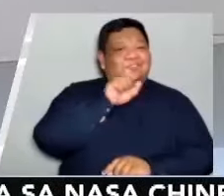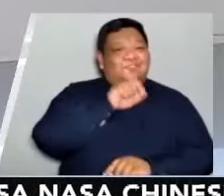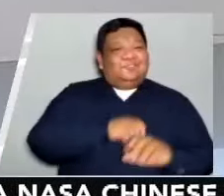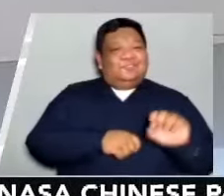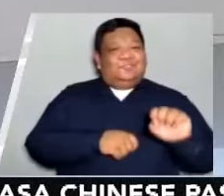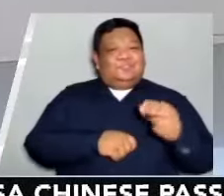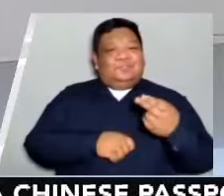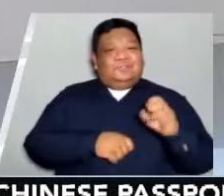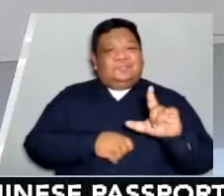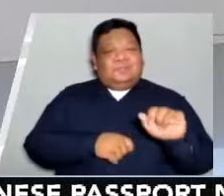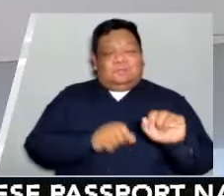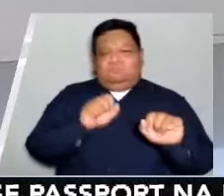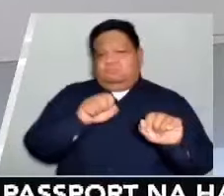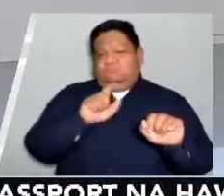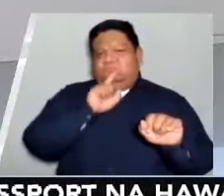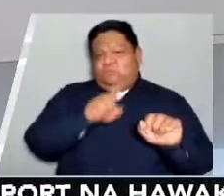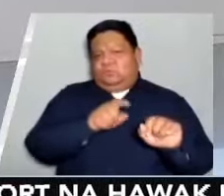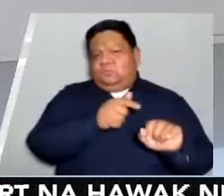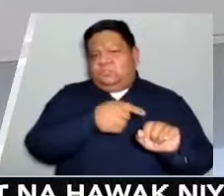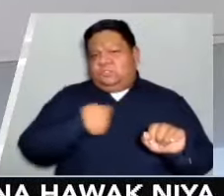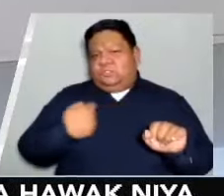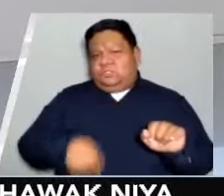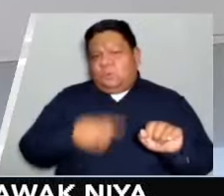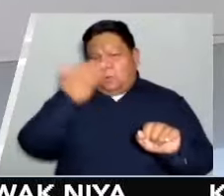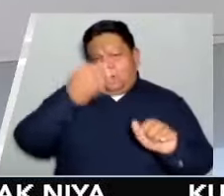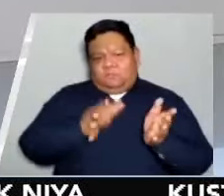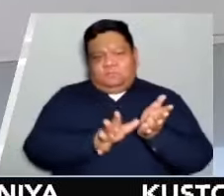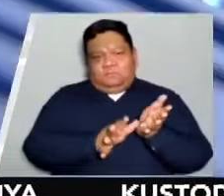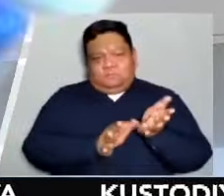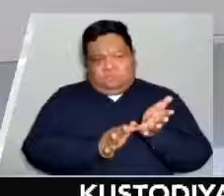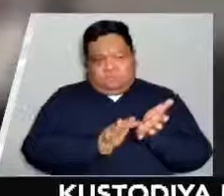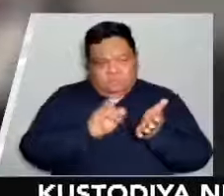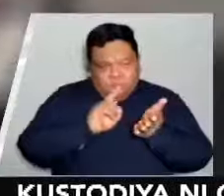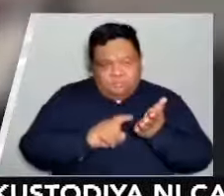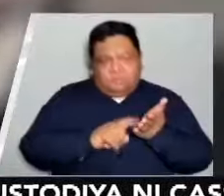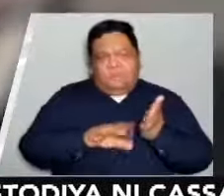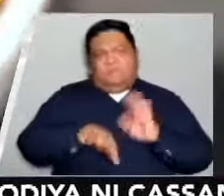ng fingerprint analysis ng NBI may report si John